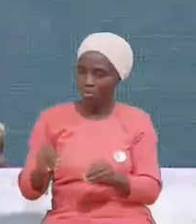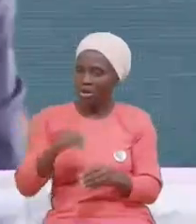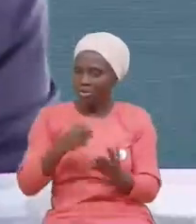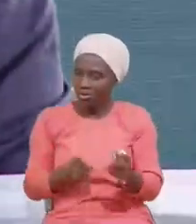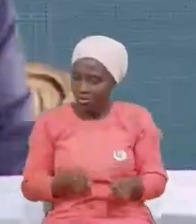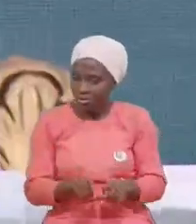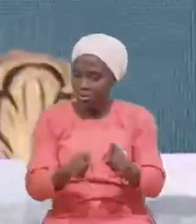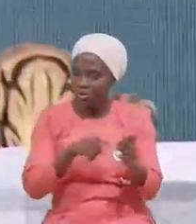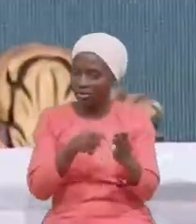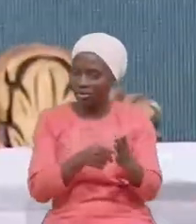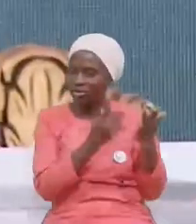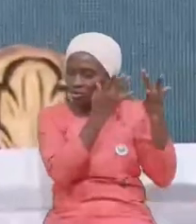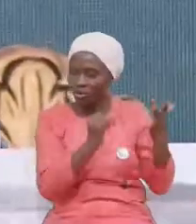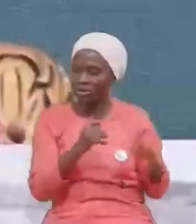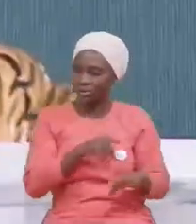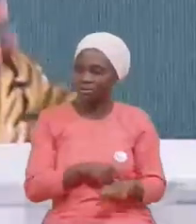période d'attente.